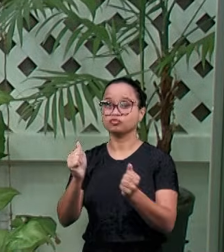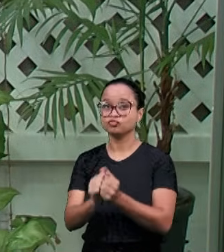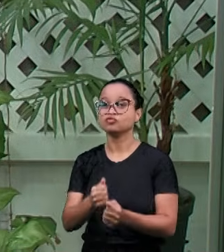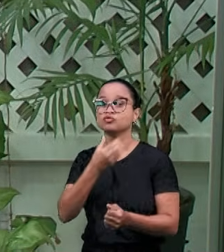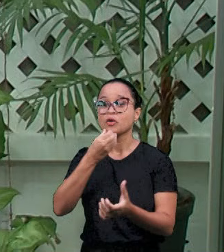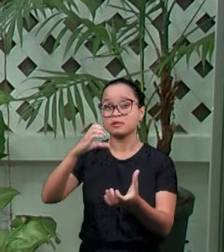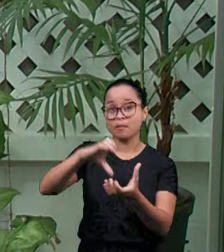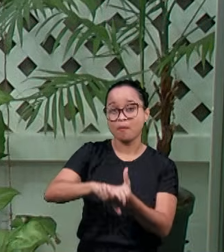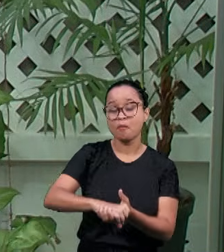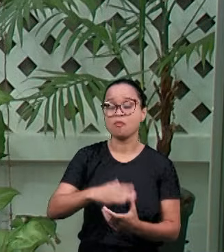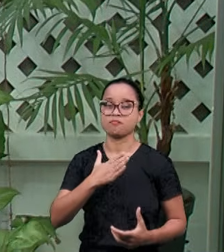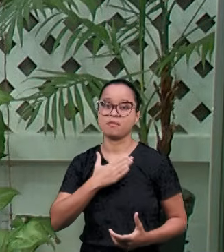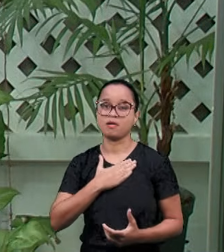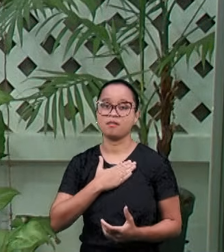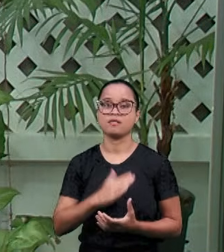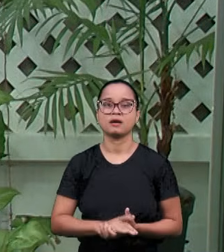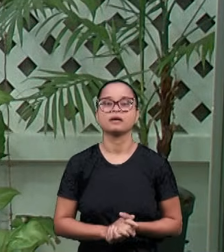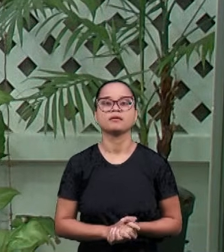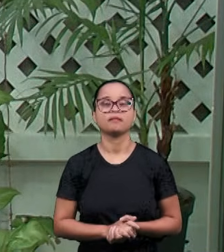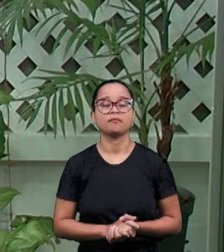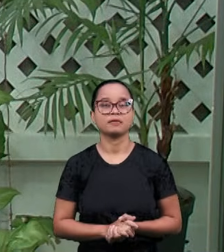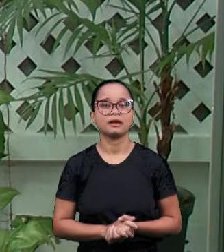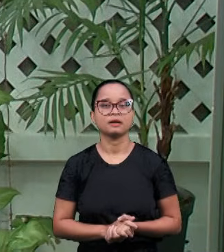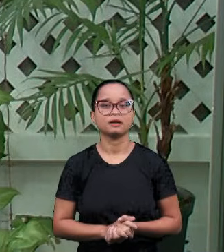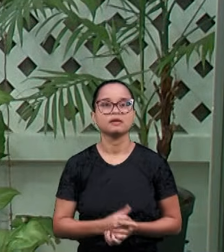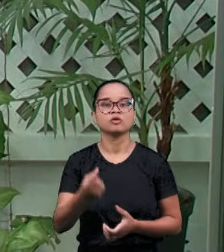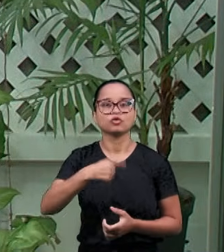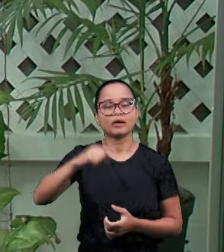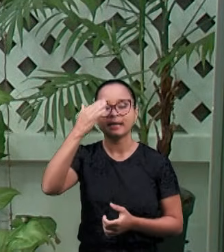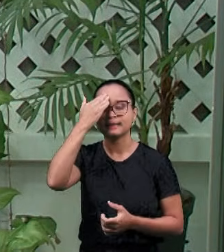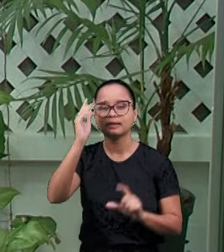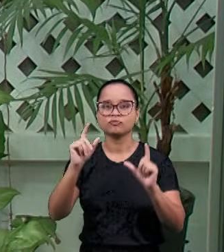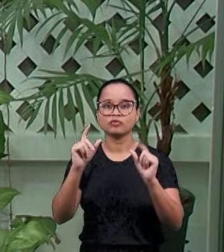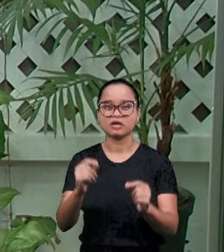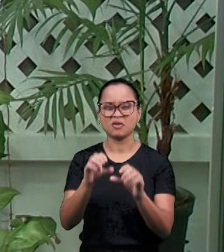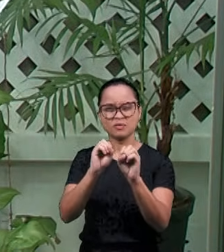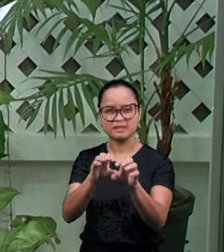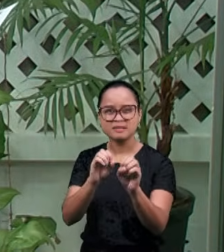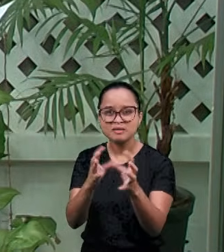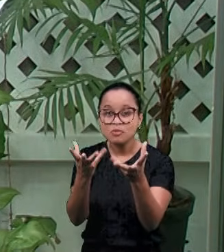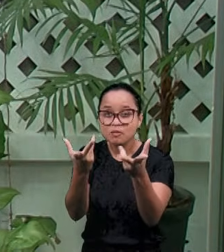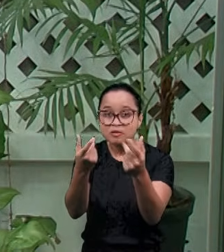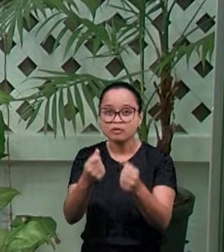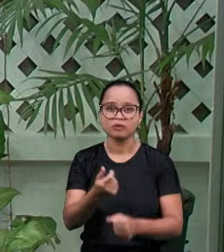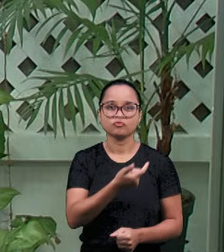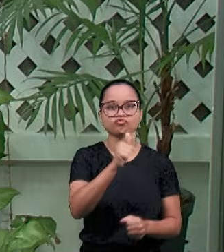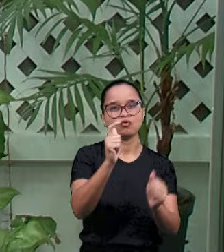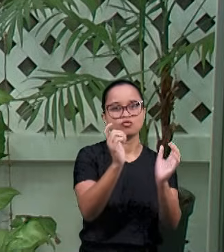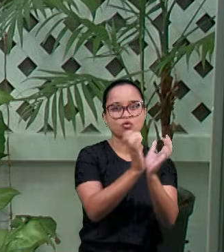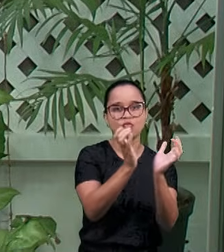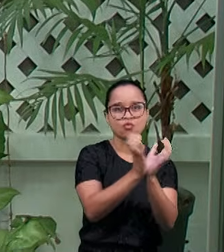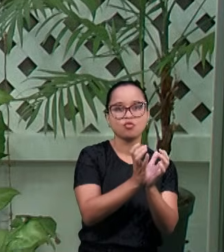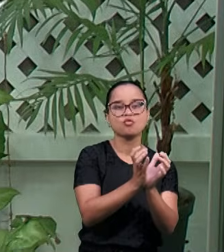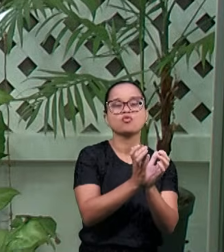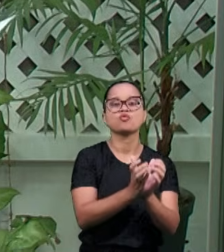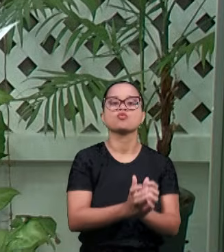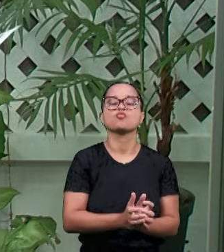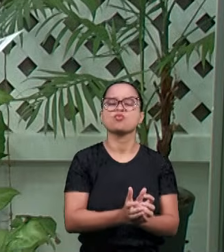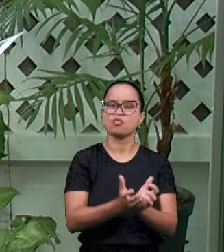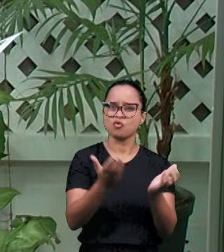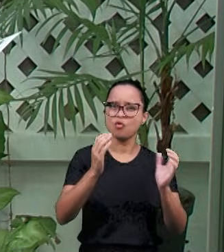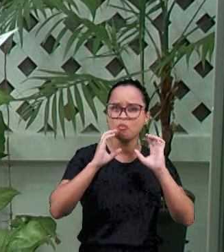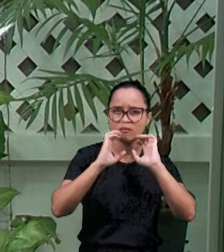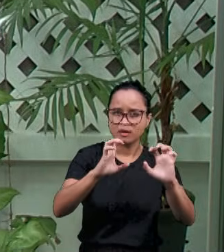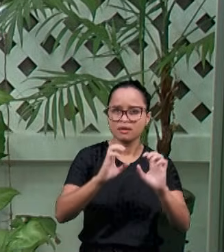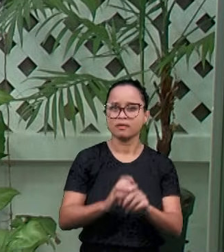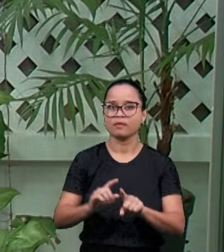mais je ne vois pas lire. Nous comprenons que ce sujet est une bénédiction. Nous appartenons à un autre groupe évangélique,